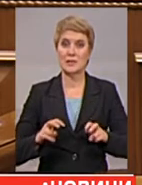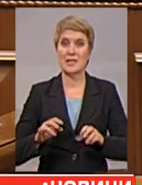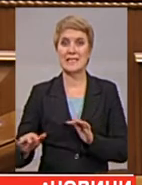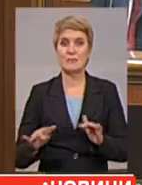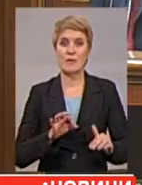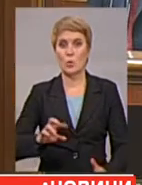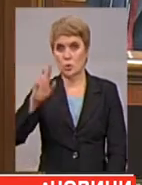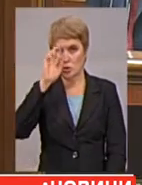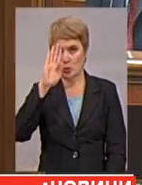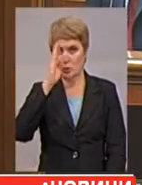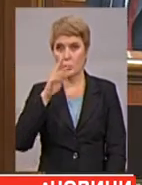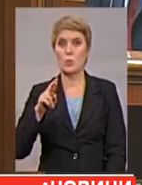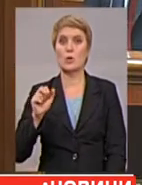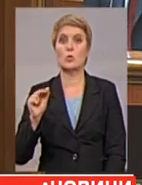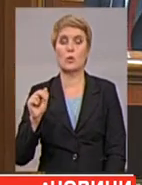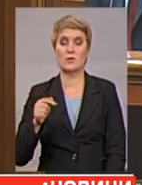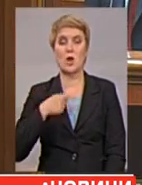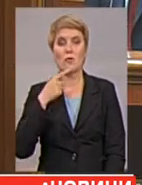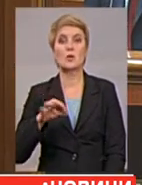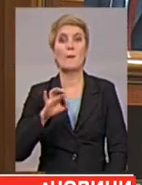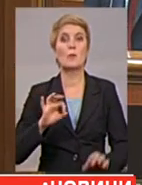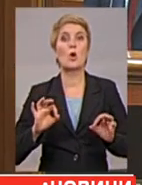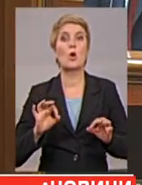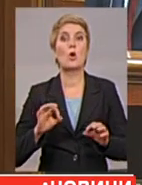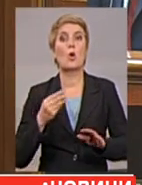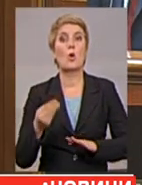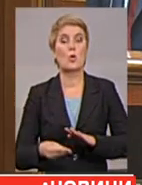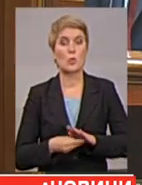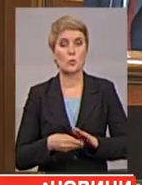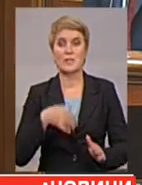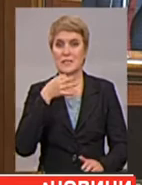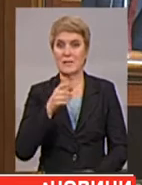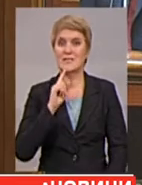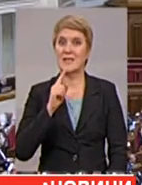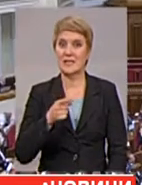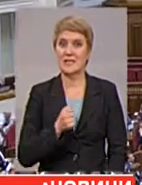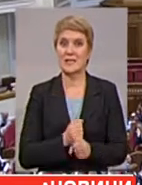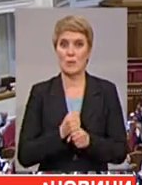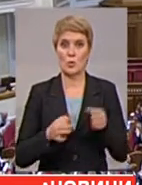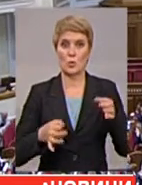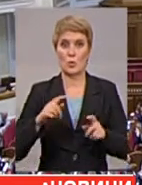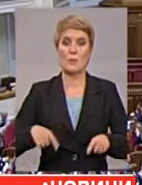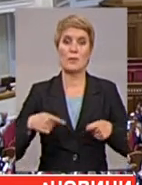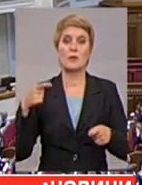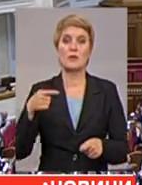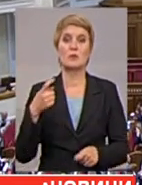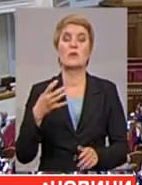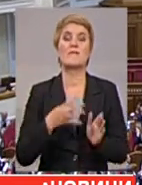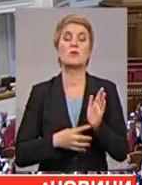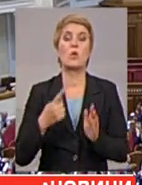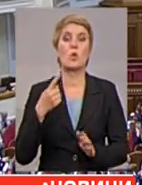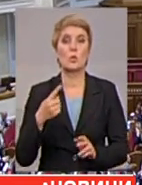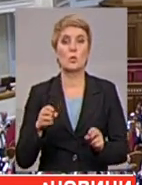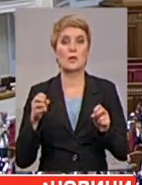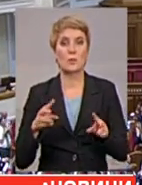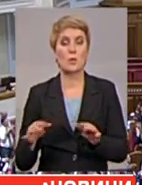зраду Януковича. Говорячи про корупцію, прокурор зауважив, що за рік роботи прокуратури до суду передали 1191 кримінальну справу щодо корупційних